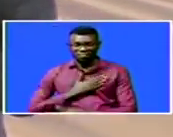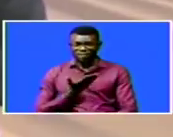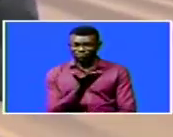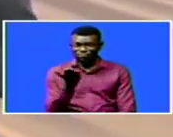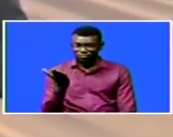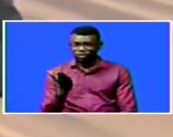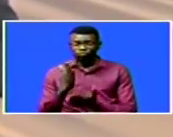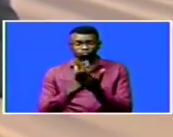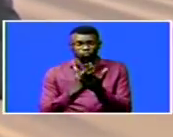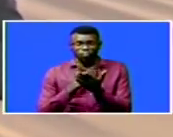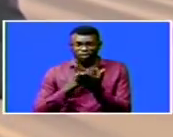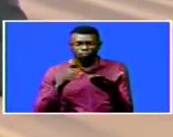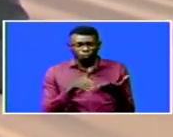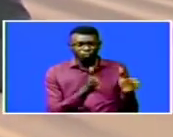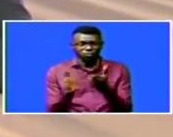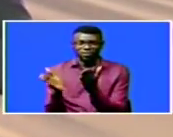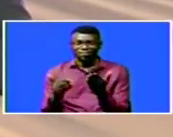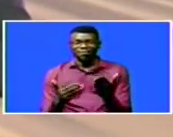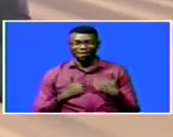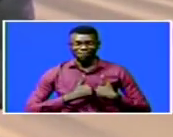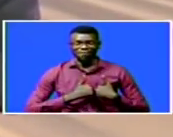mimi nimepata nafasi